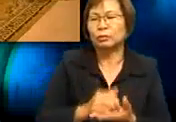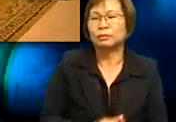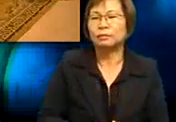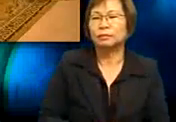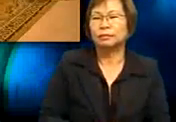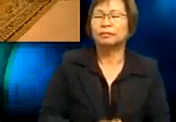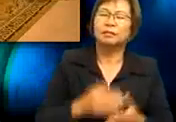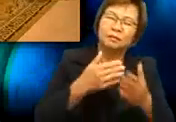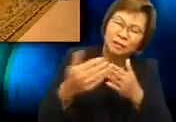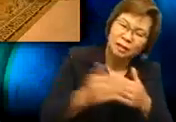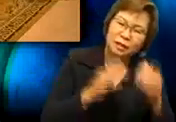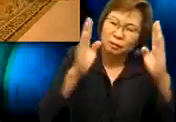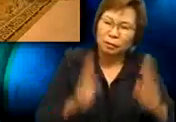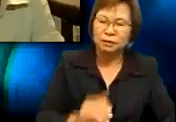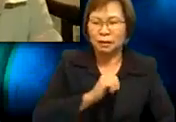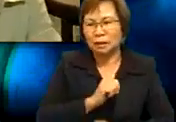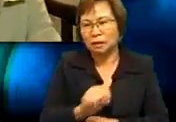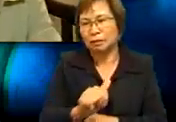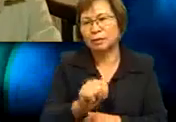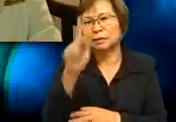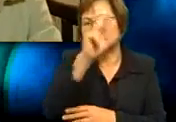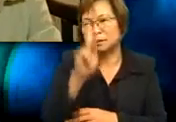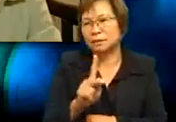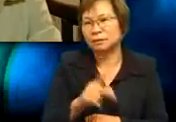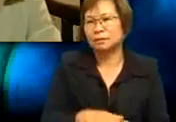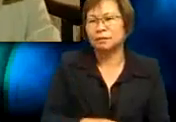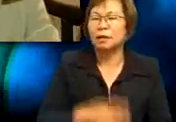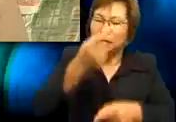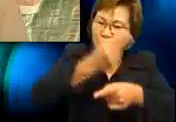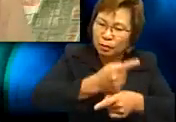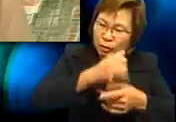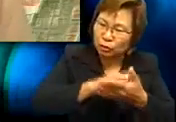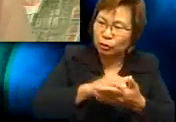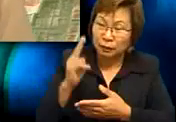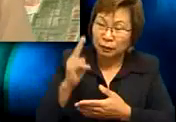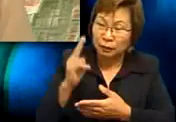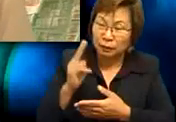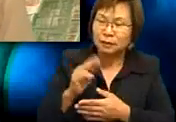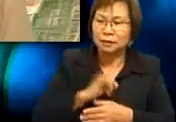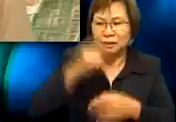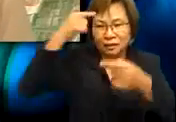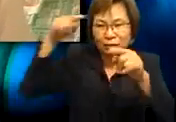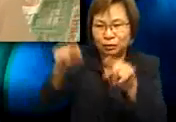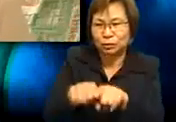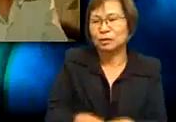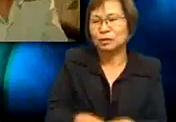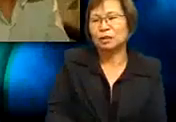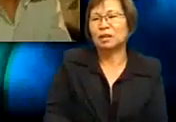lain. Tak kira lah bangsa ke, agama ke. Yalah. Betul tu pakcik, saya